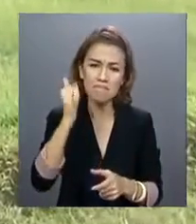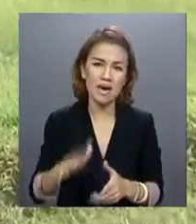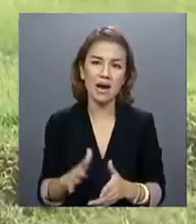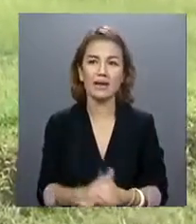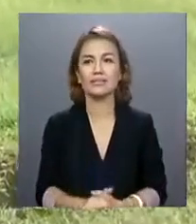ครับ